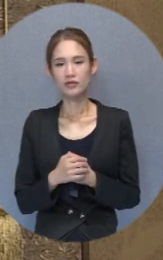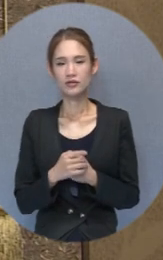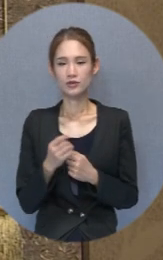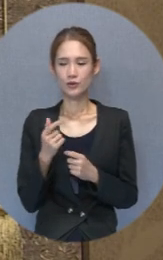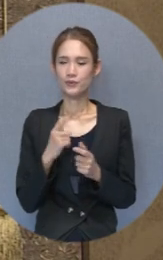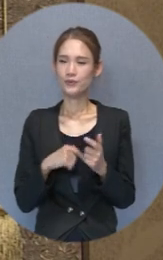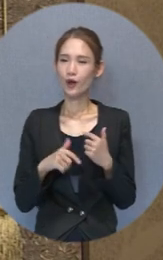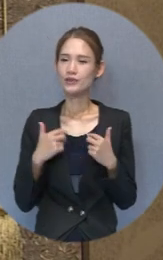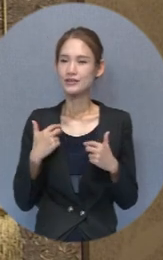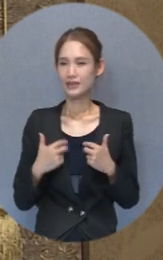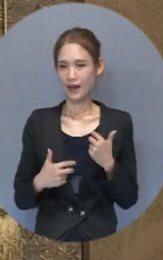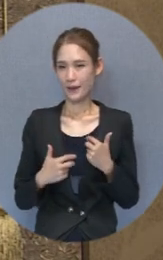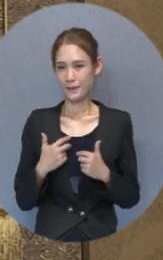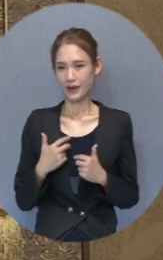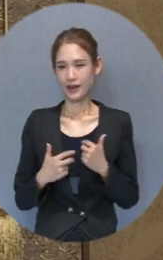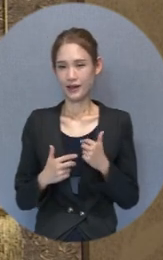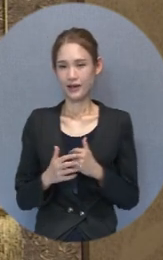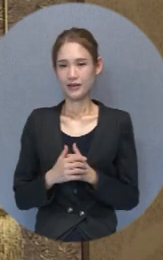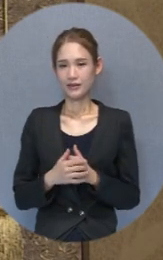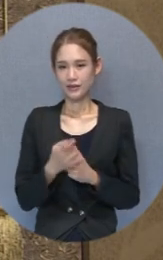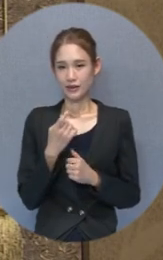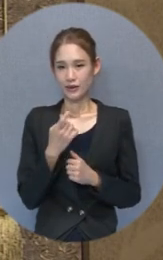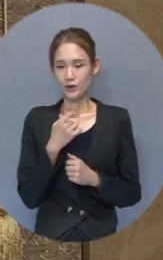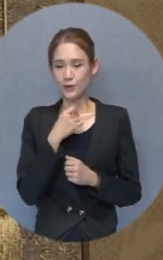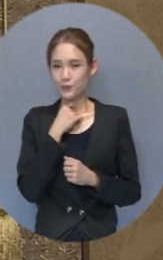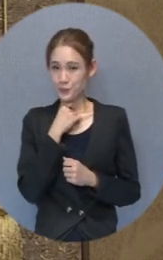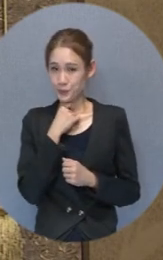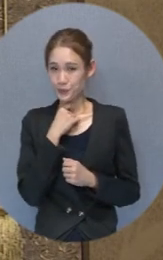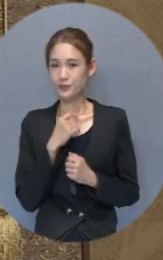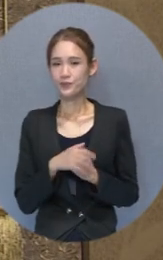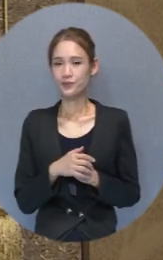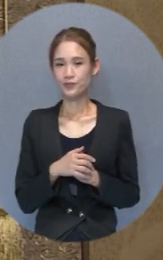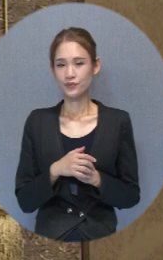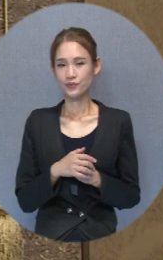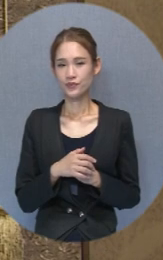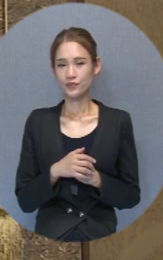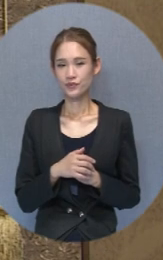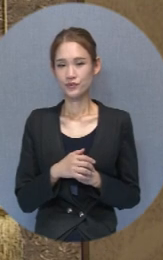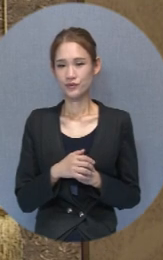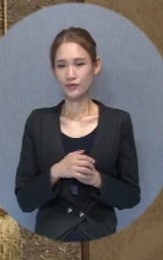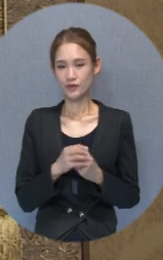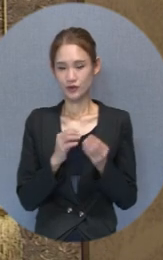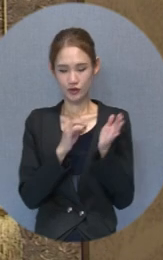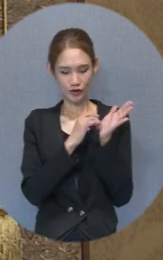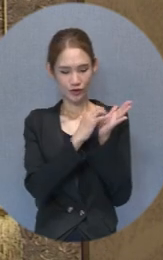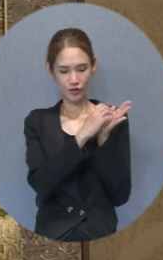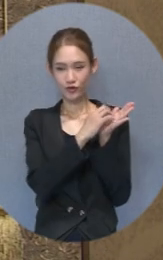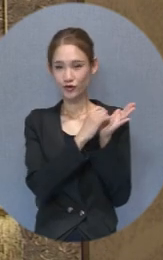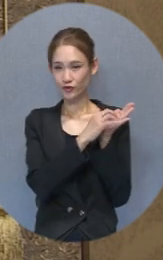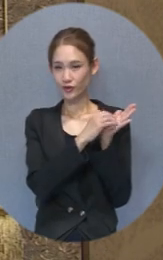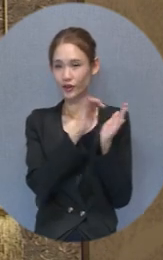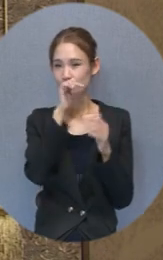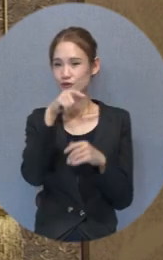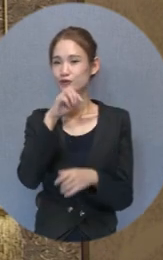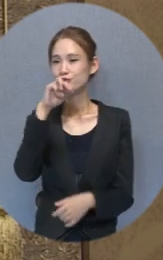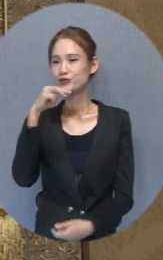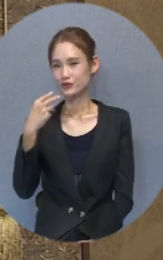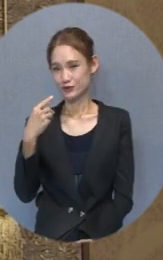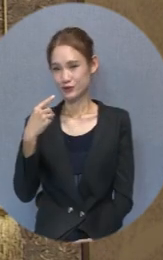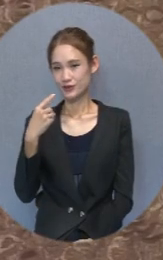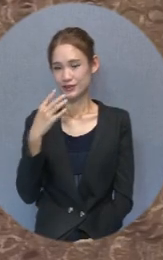재밌게 아이들이 이제 배웠으면 좋겠다라고 해서 이제 구슬을 넣었어요. 그래서 여기도 다